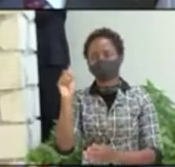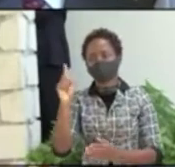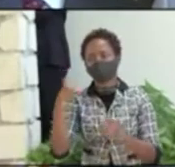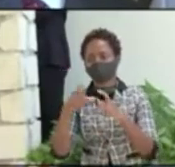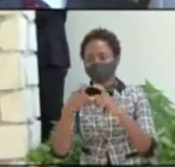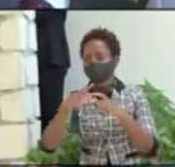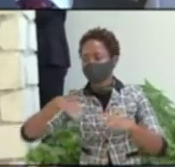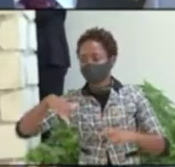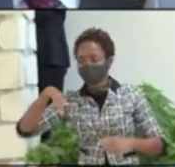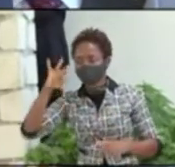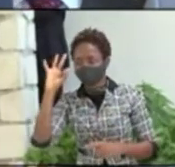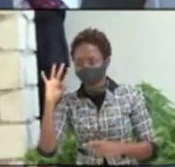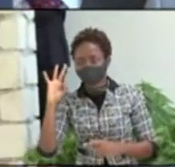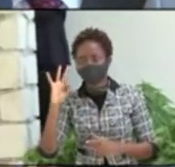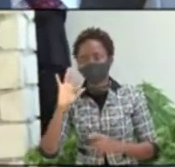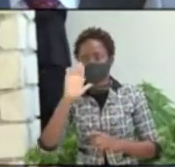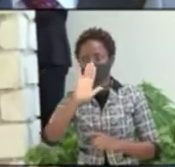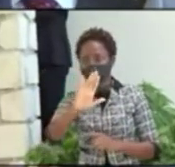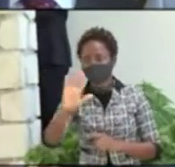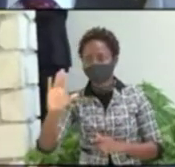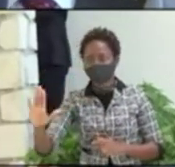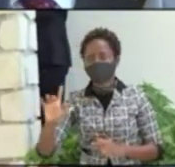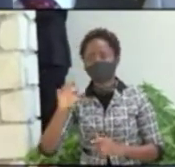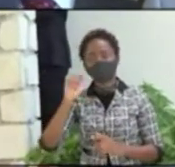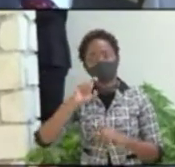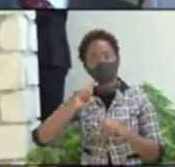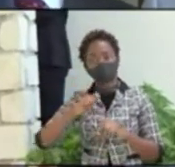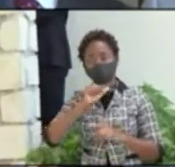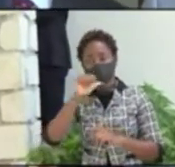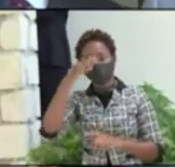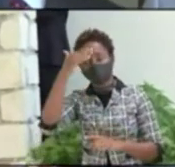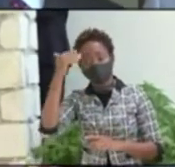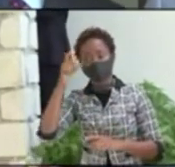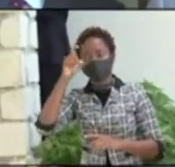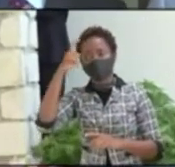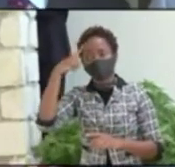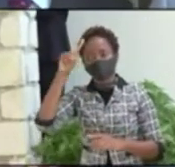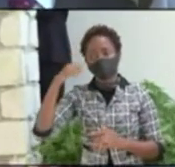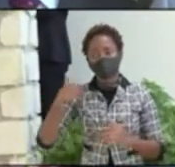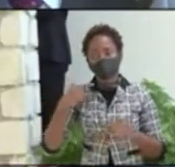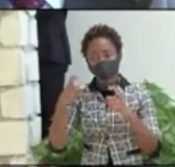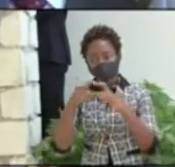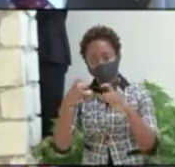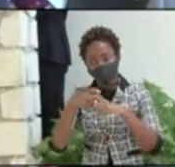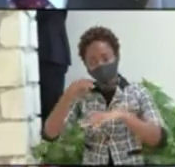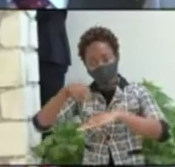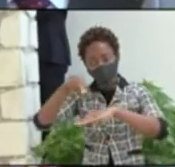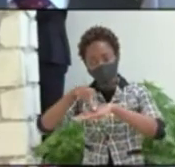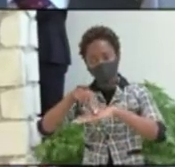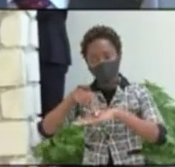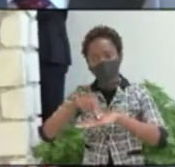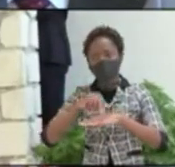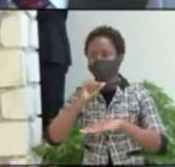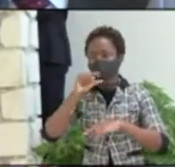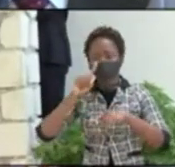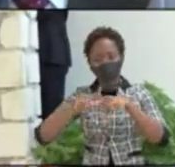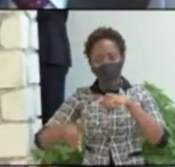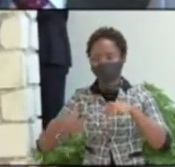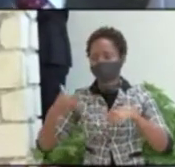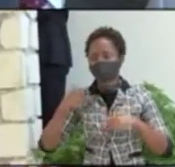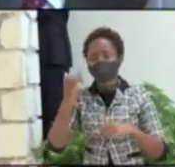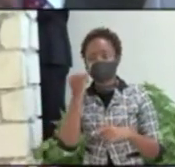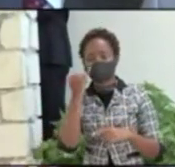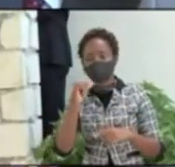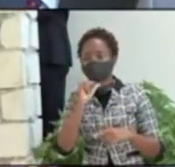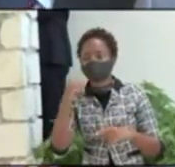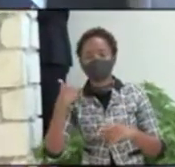gagner carte d'identification nationale pas là parce qu'il faut pas oublier pour gagner carte d'identification nationale là ou pas qu'à gagner sur pas gagner